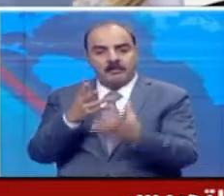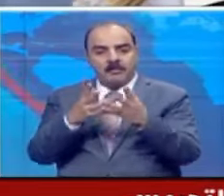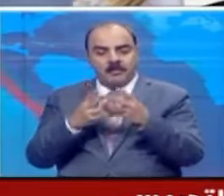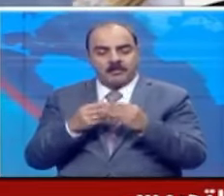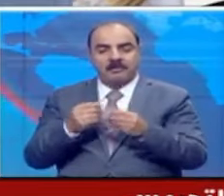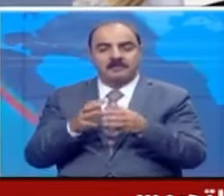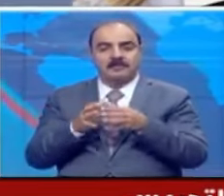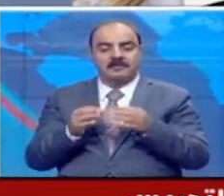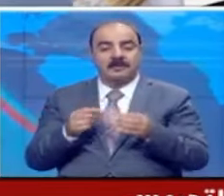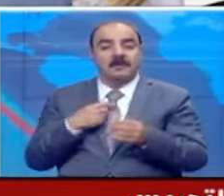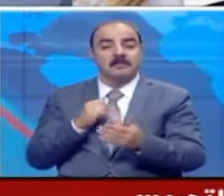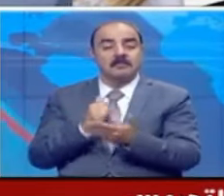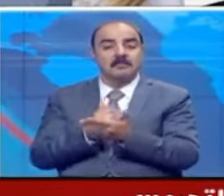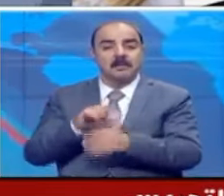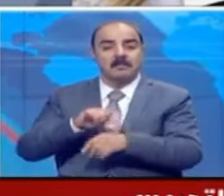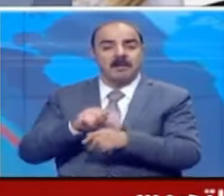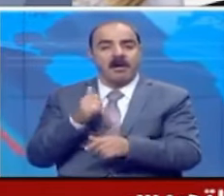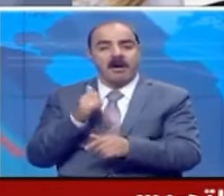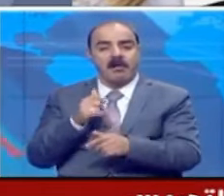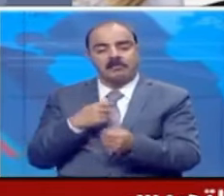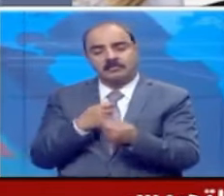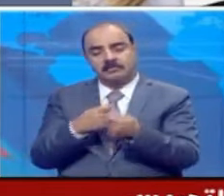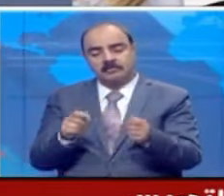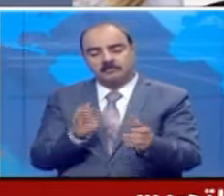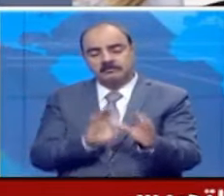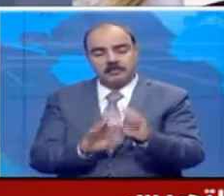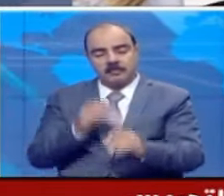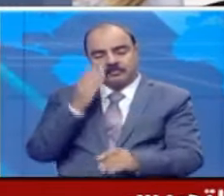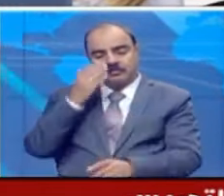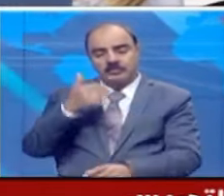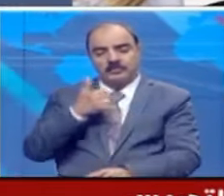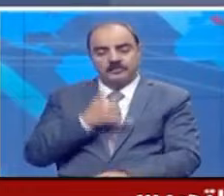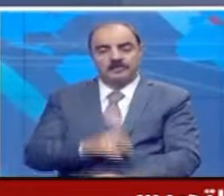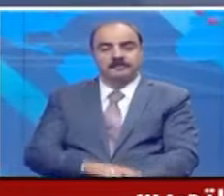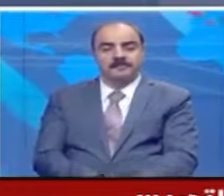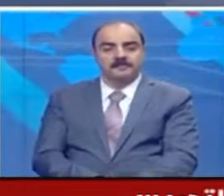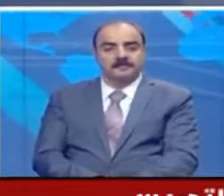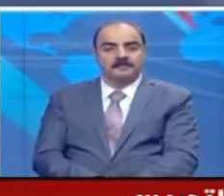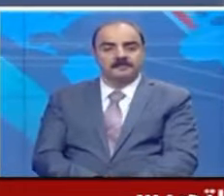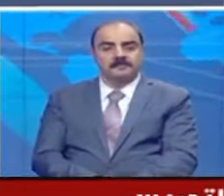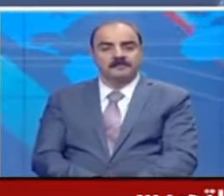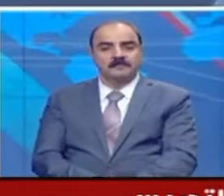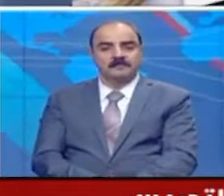دكتور مختار غباشي نائب رئيس المركز العربي للدراسات السياسية.